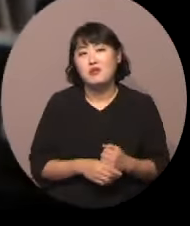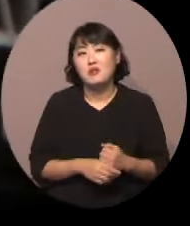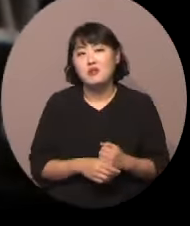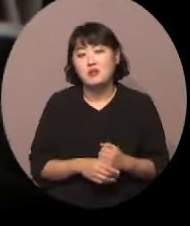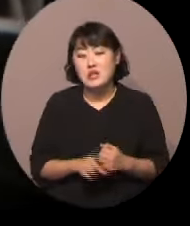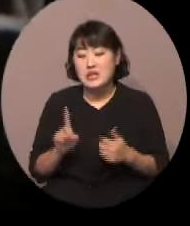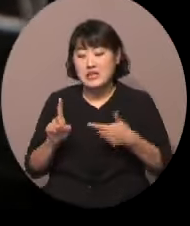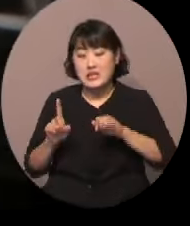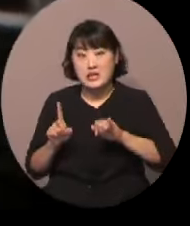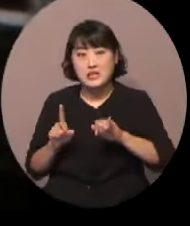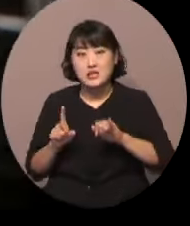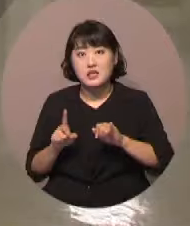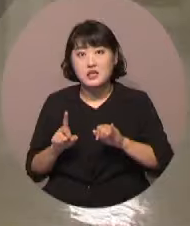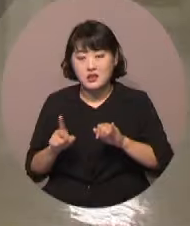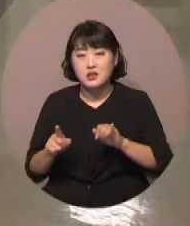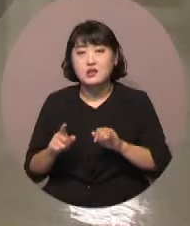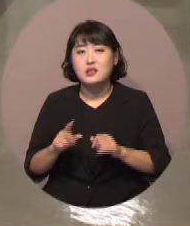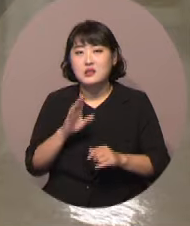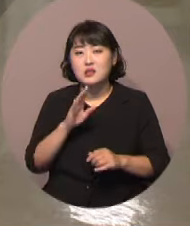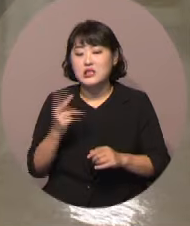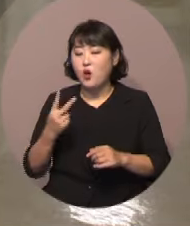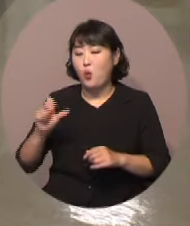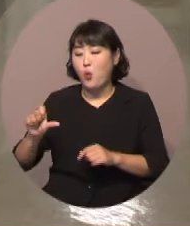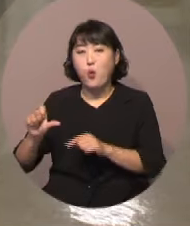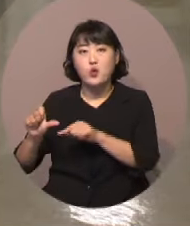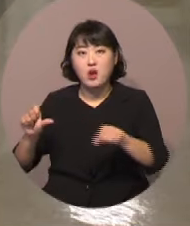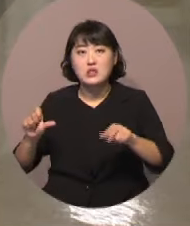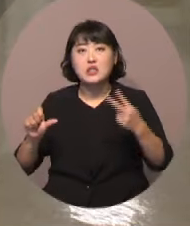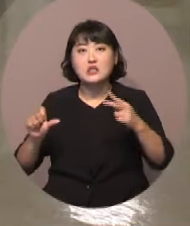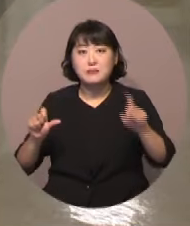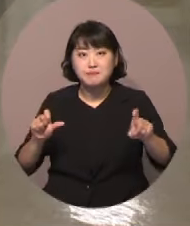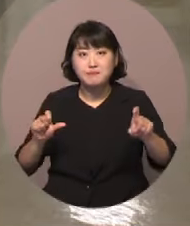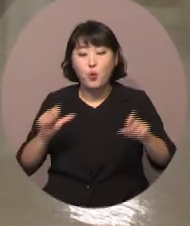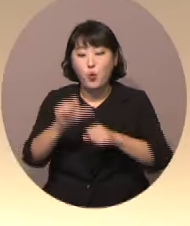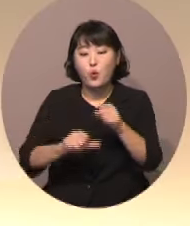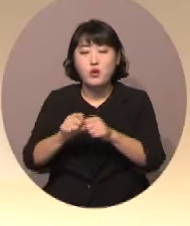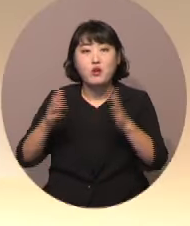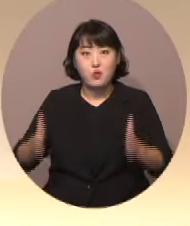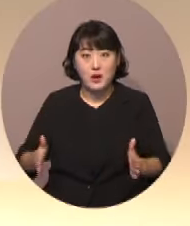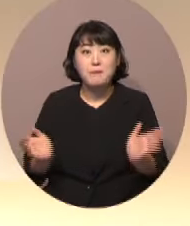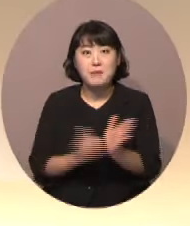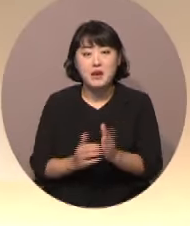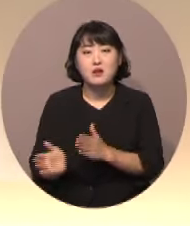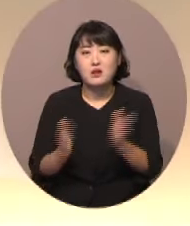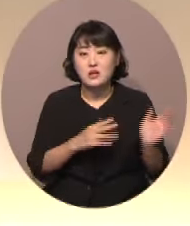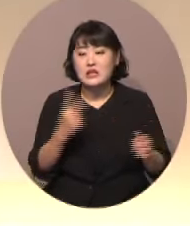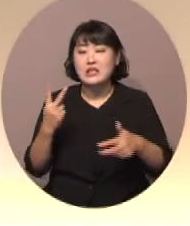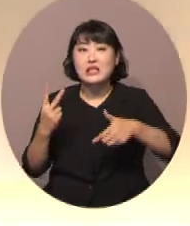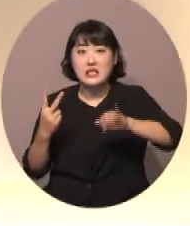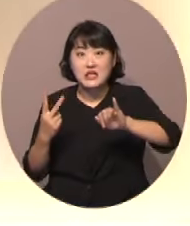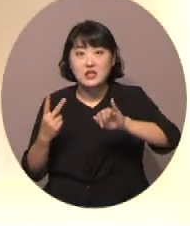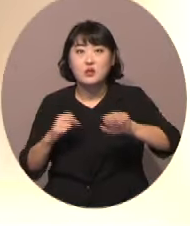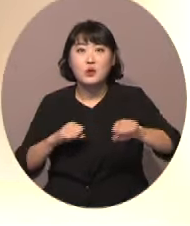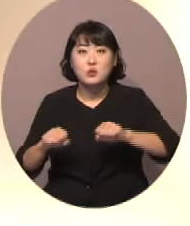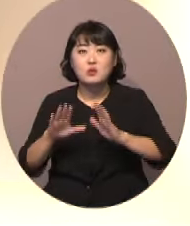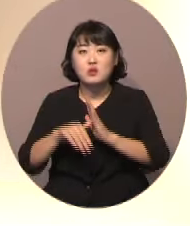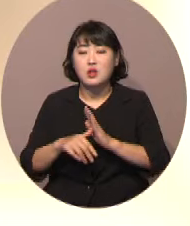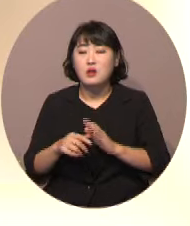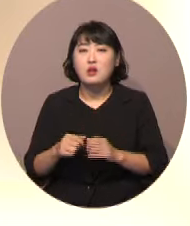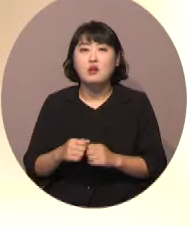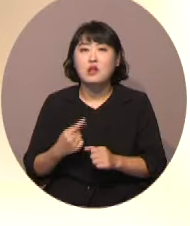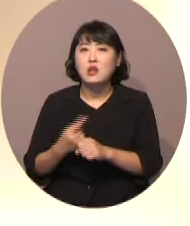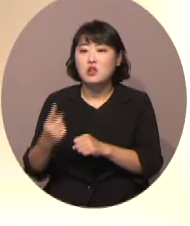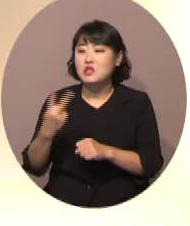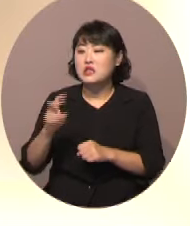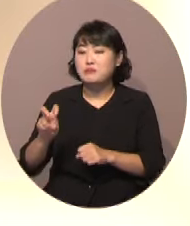나선 1기 진실화해위원회는 지난 2005년부터 5년간 활동했고 2020년 출범한 2기 활동도 내년